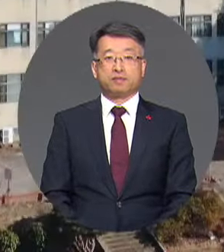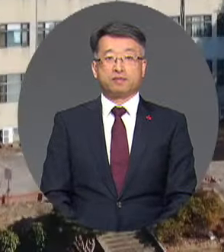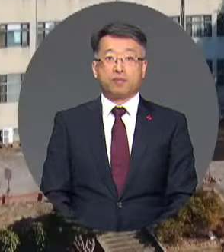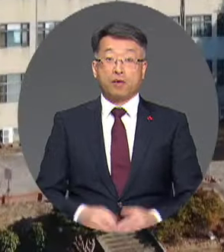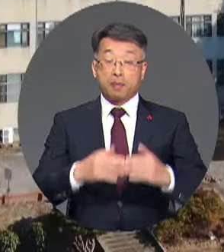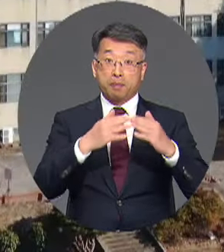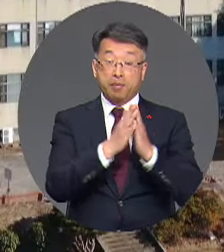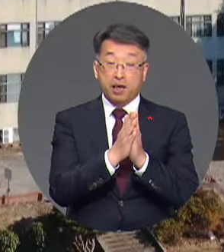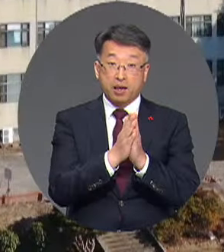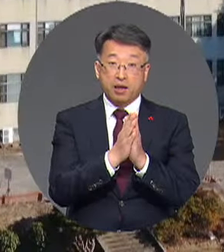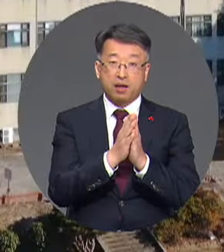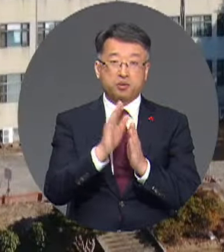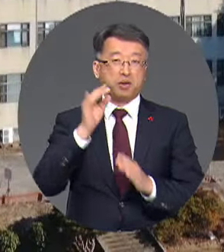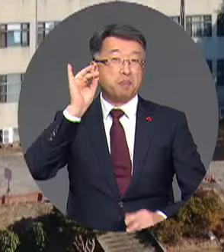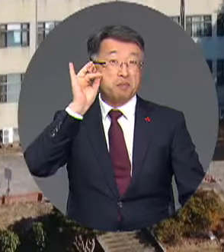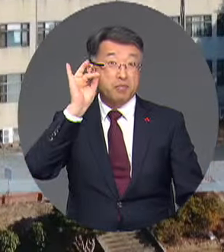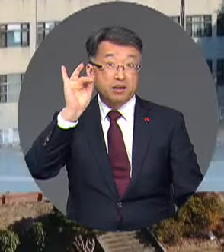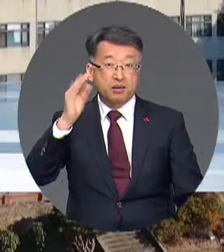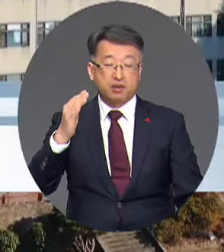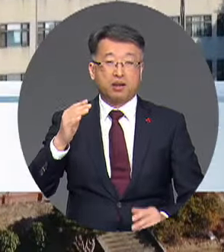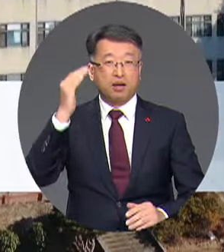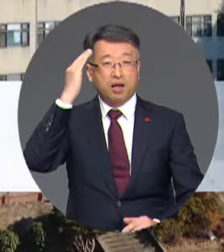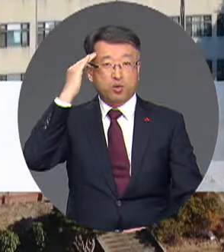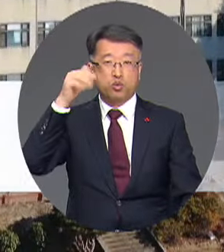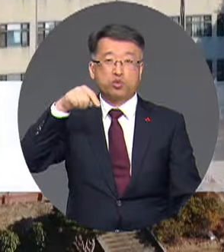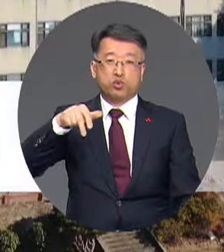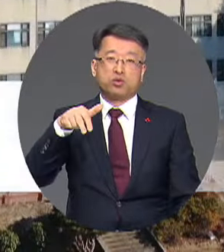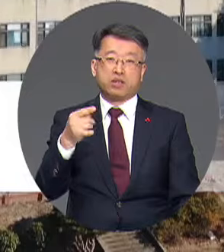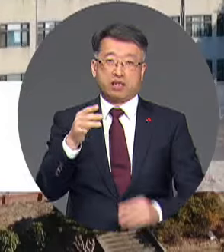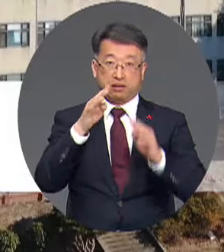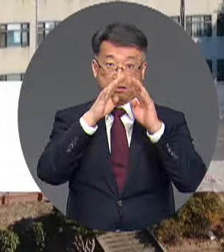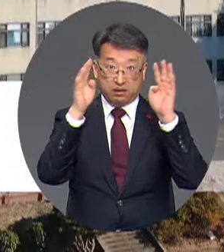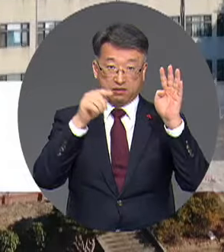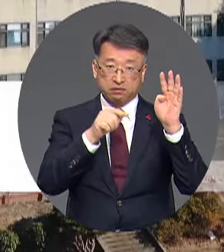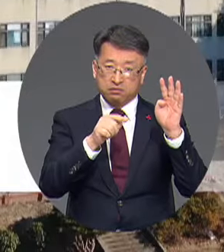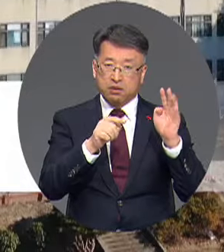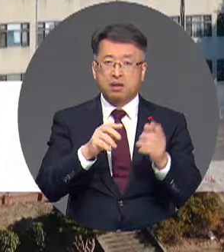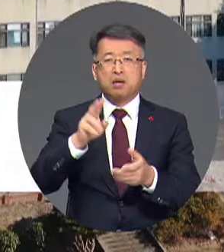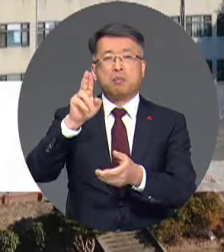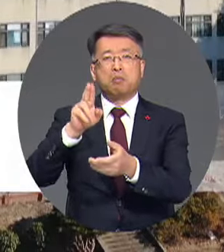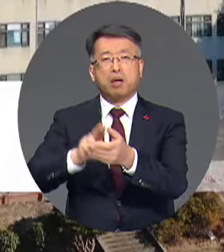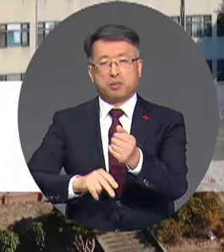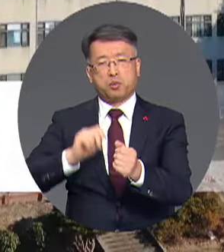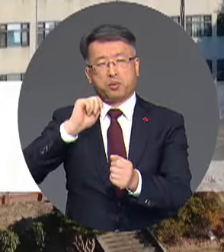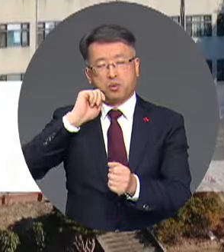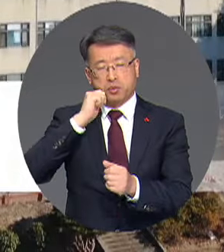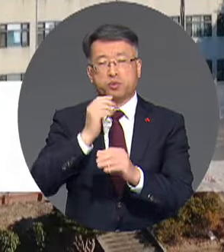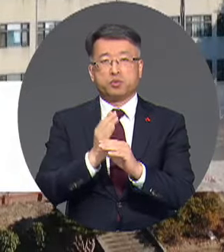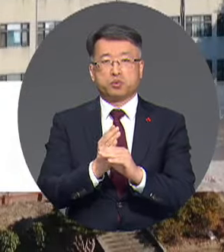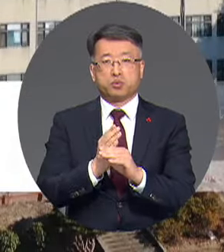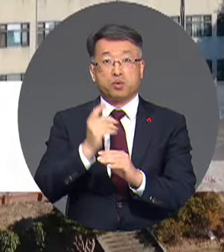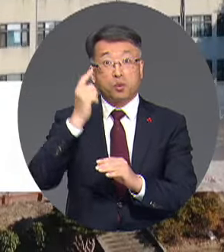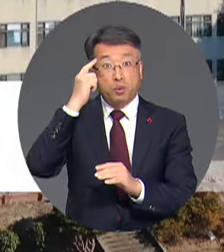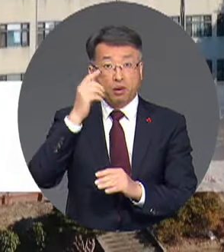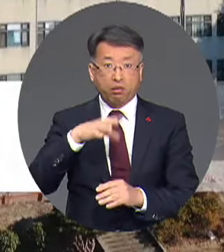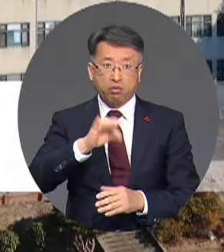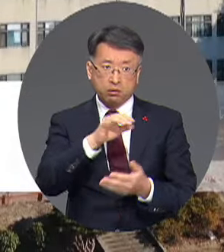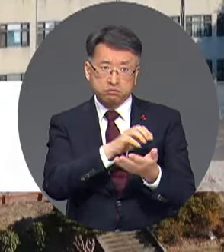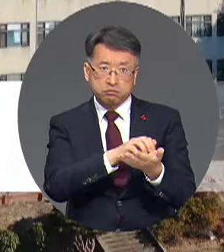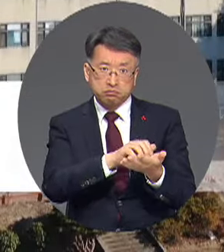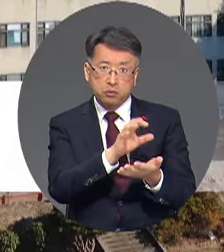폐교 한지 100일을 넘긴 한국 국제대학교 이번엔 매각에도 난항이 예상됩니다 최초에 정했던